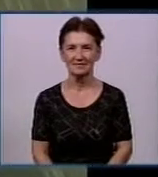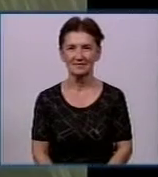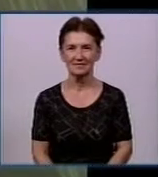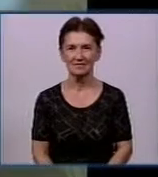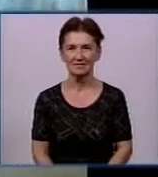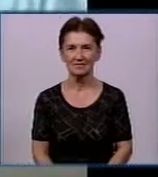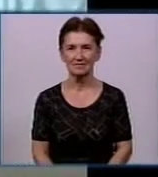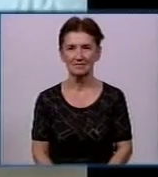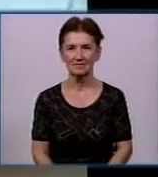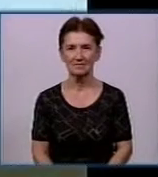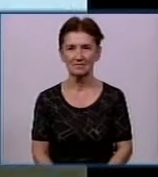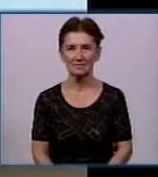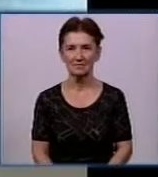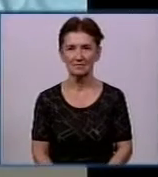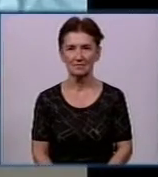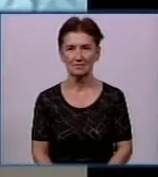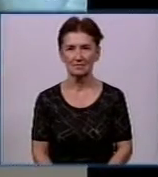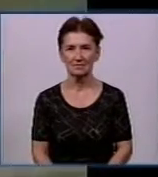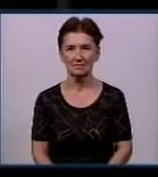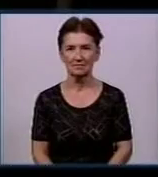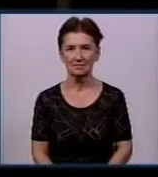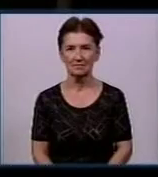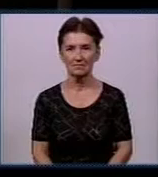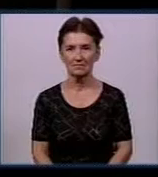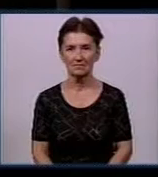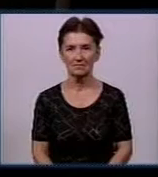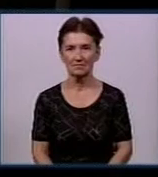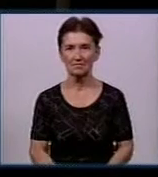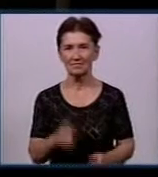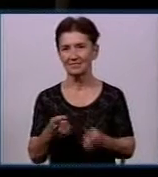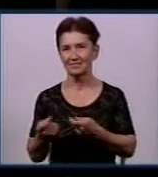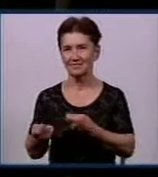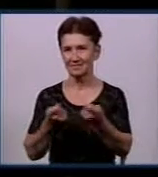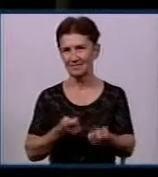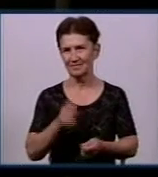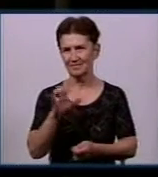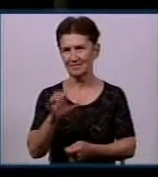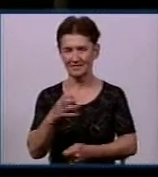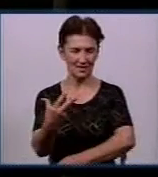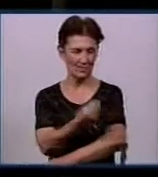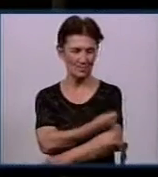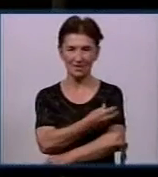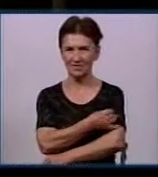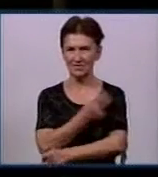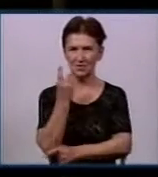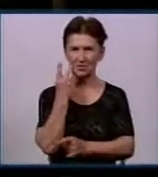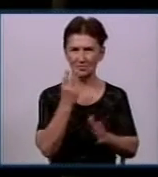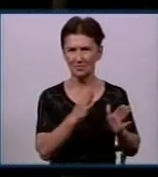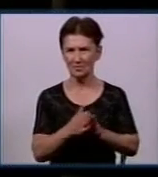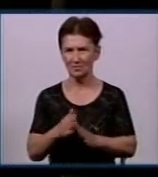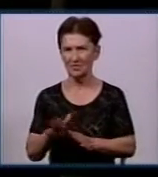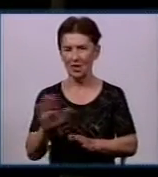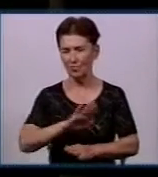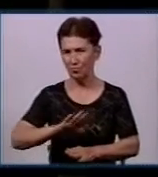А що там, комарик? Комарик, все. Прививочки робимо з роддому. Щеплення робимо всі, ще з